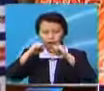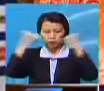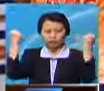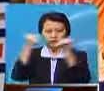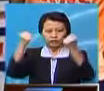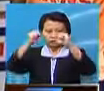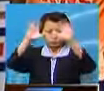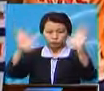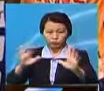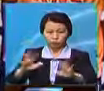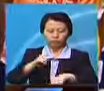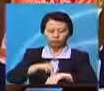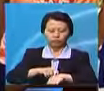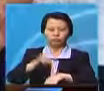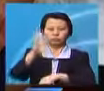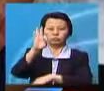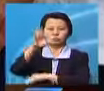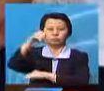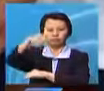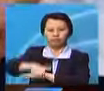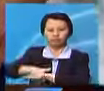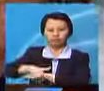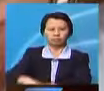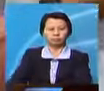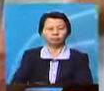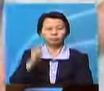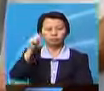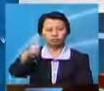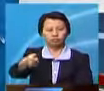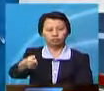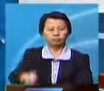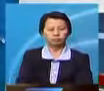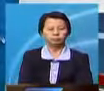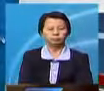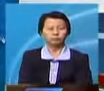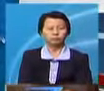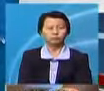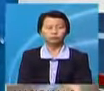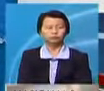Shah Alam bermula jam 9 malam esok.